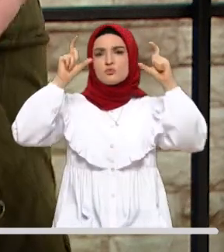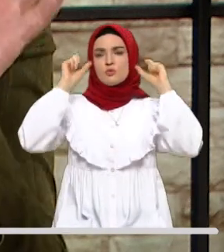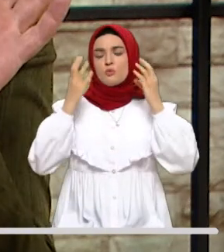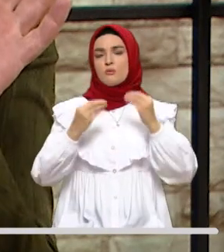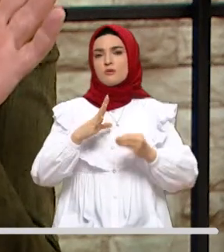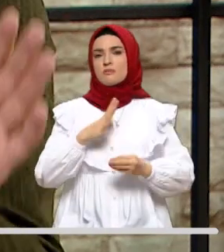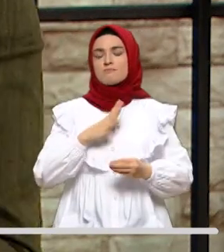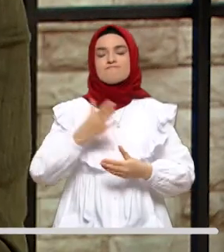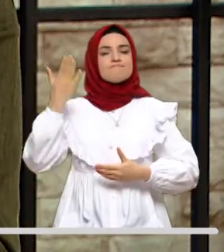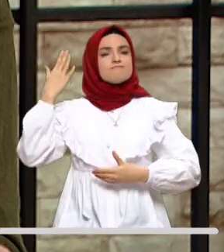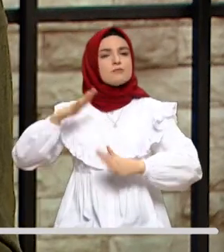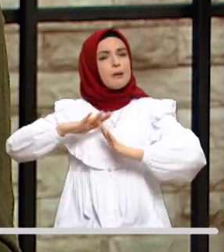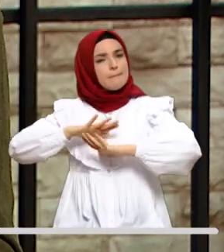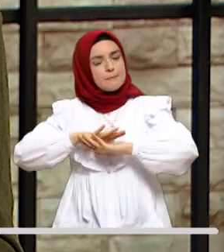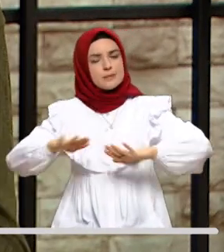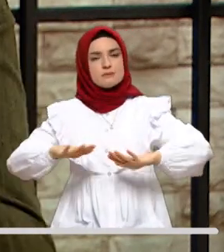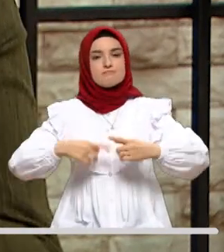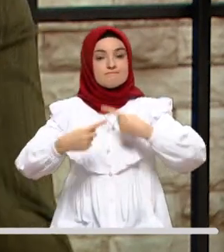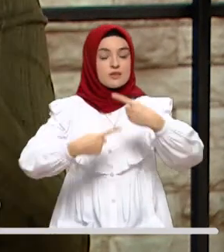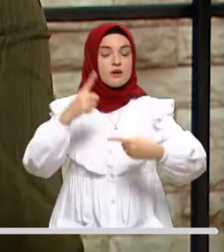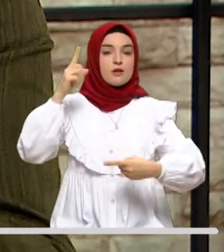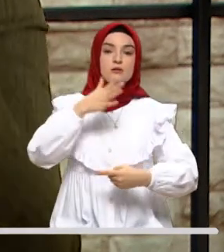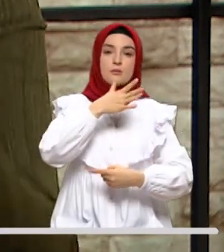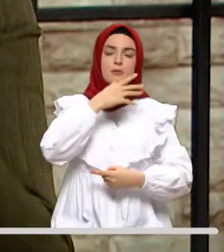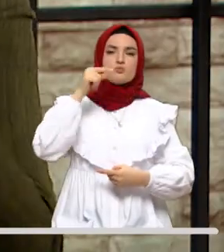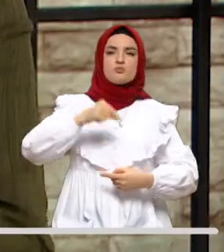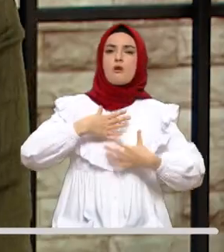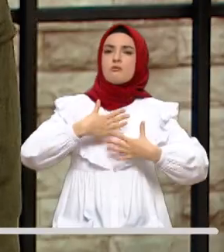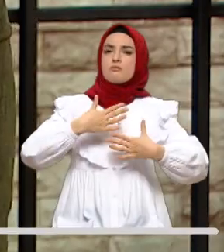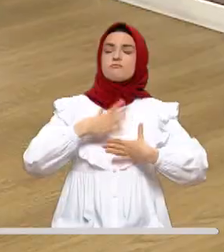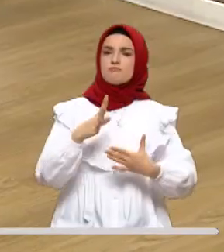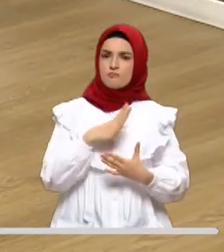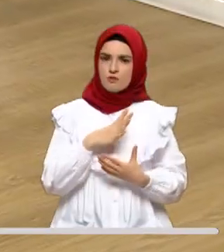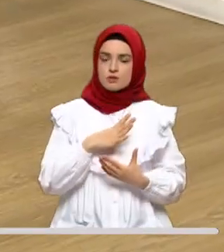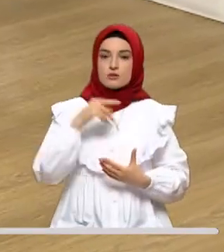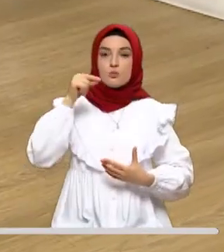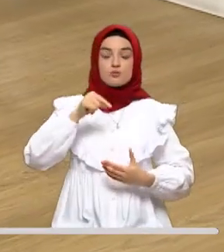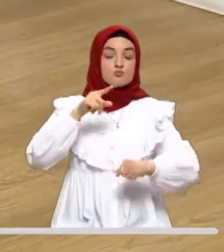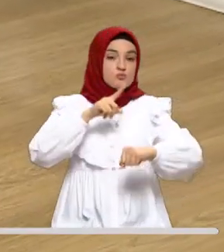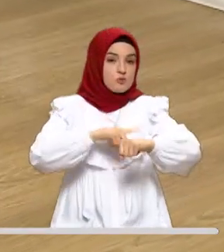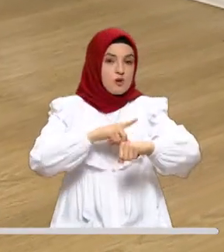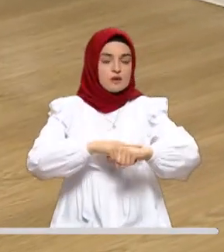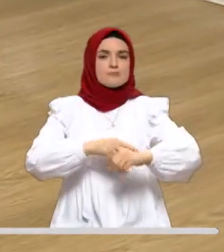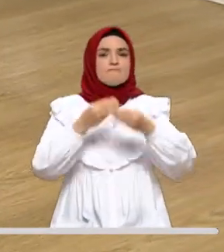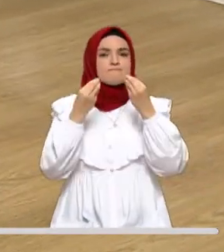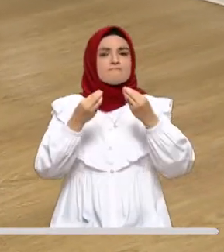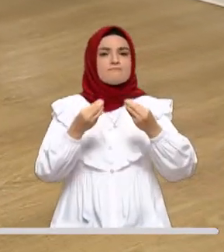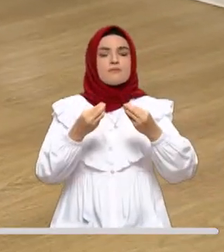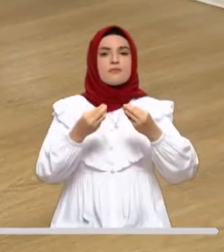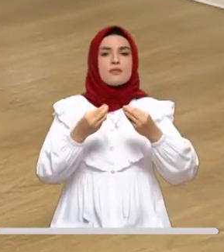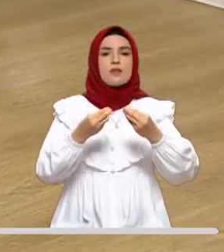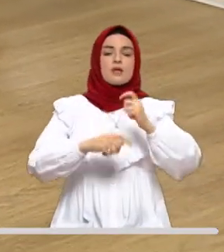Geçmiş geçti, geleceği Cenab-ı Hak bilir. Ben şu anda nefes alıp verebiliyorsam bu anı en iyi bir